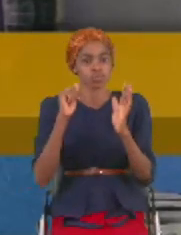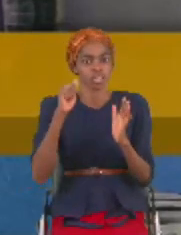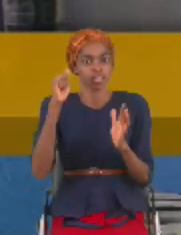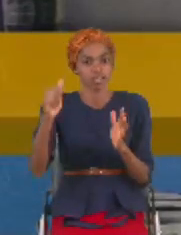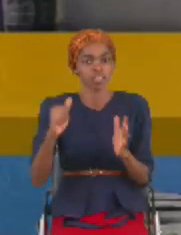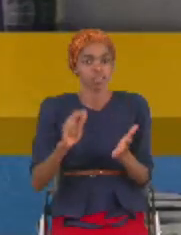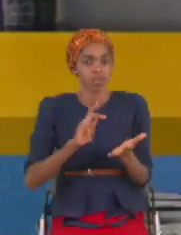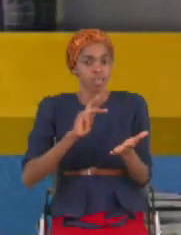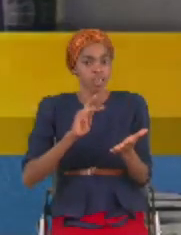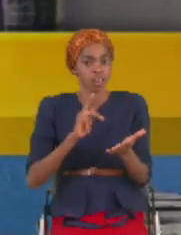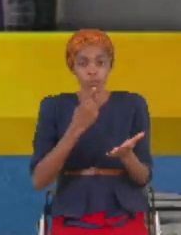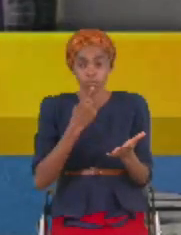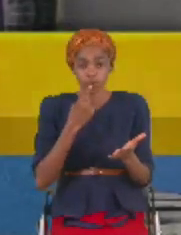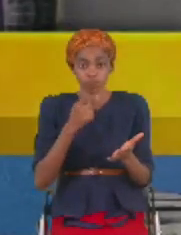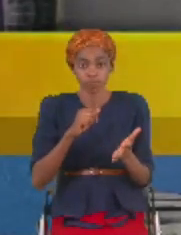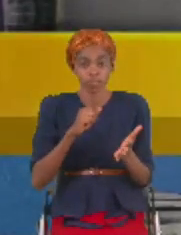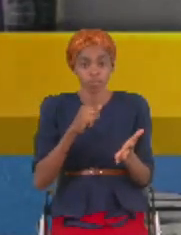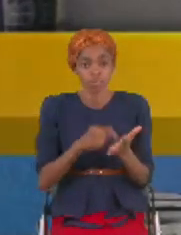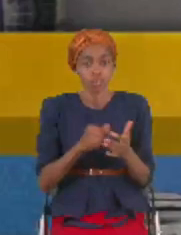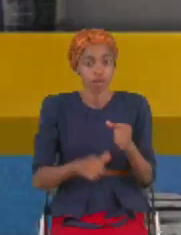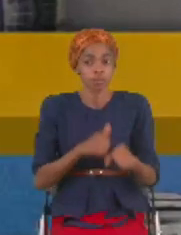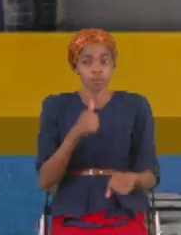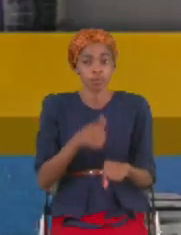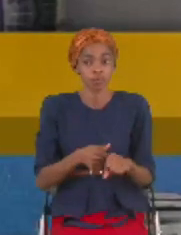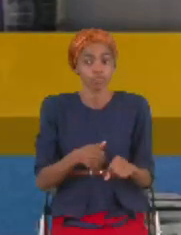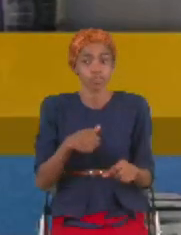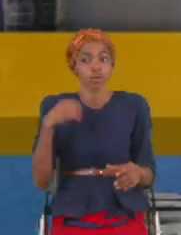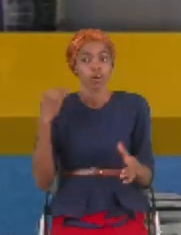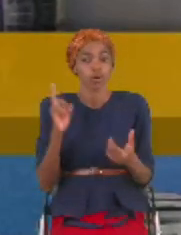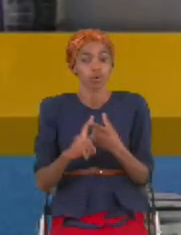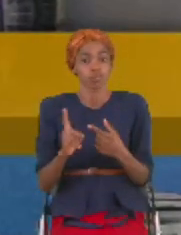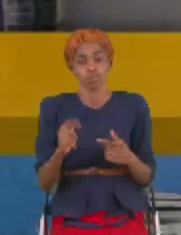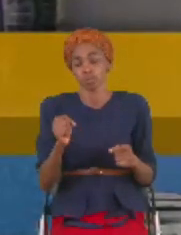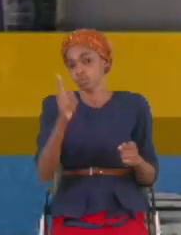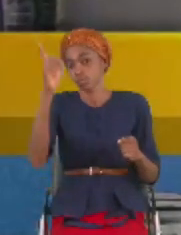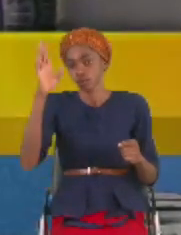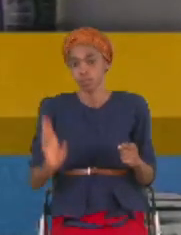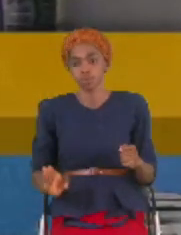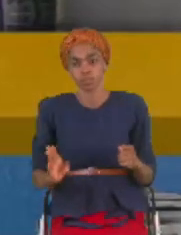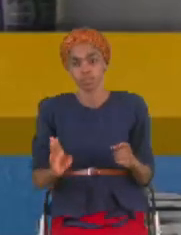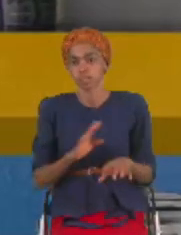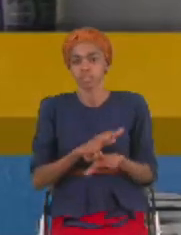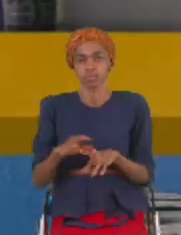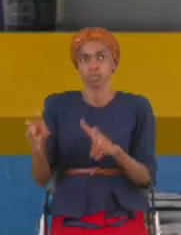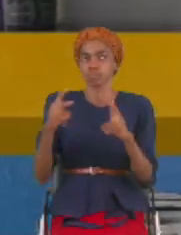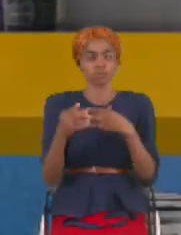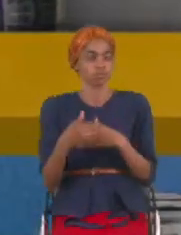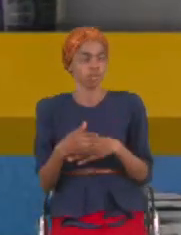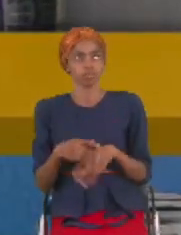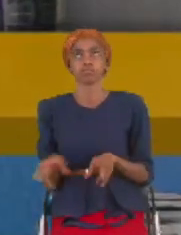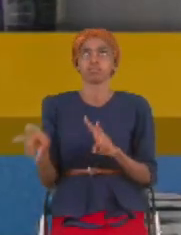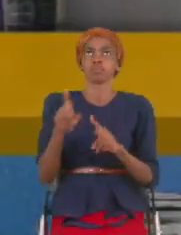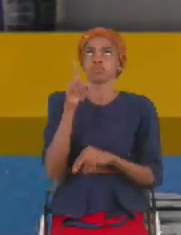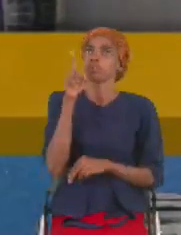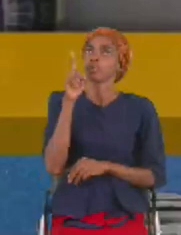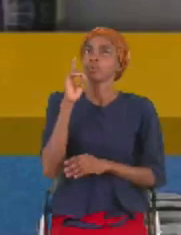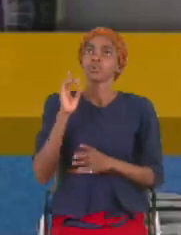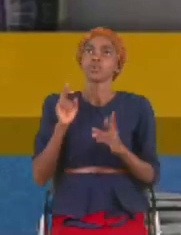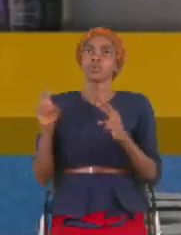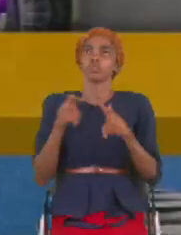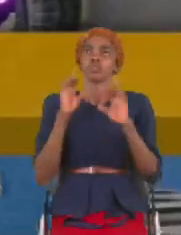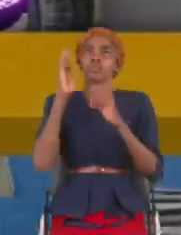éprouvé et faust oir fais des efforts ne regarde pas derrière regarde devant regarde